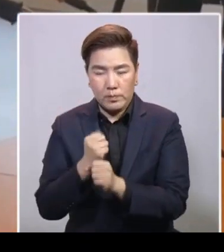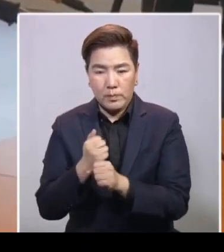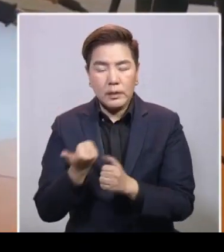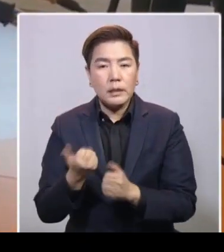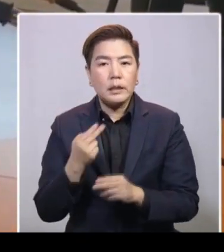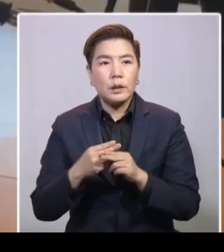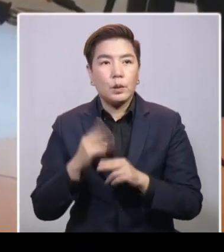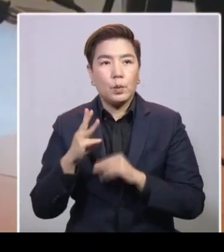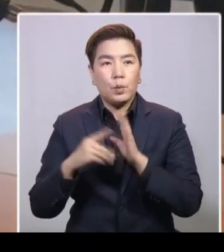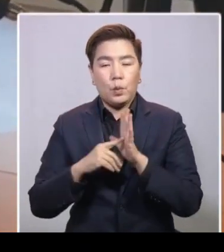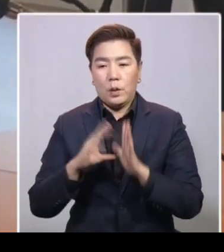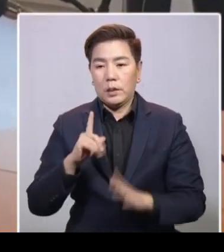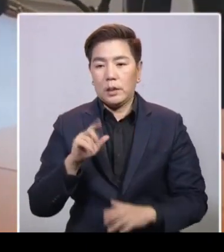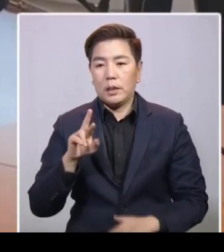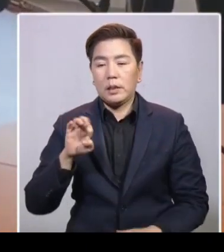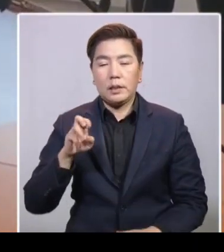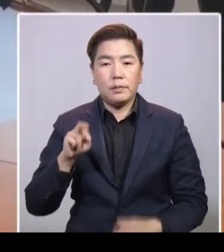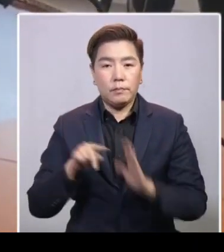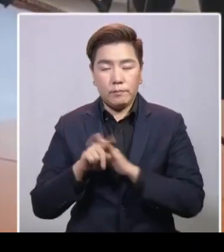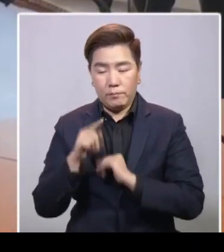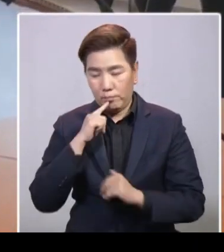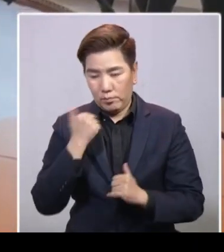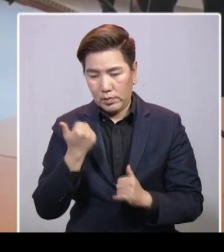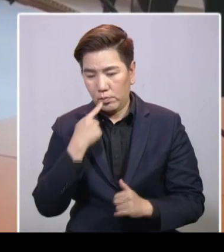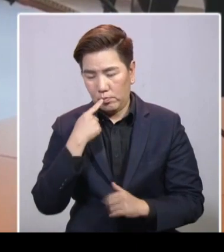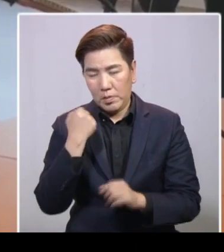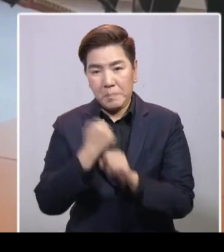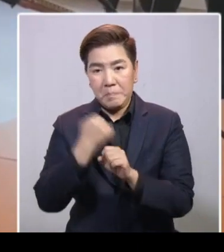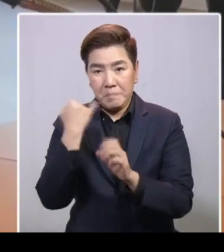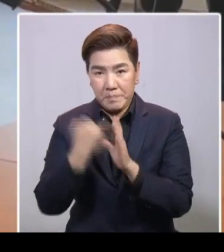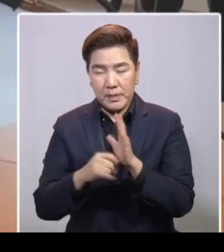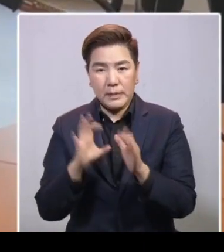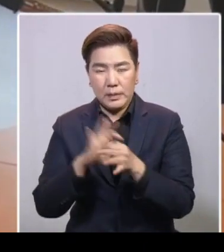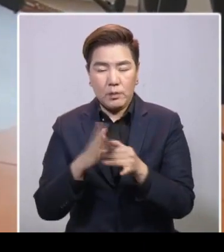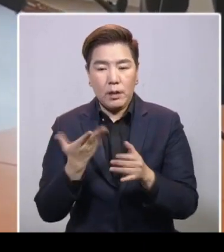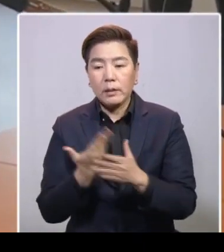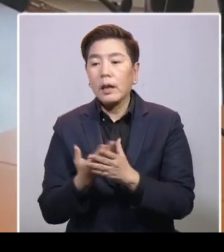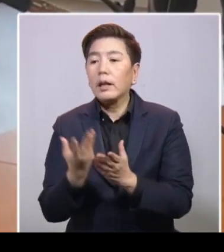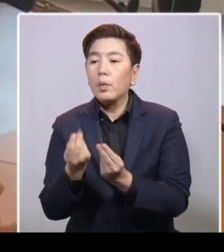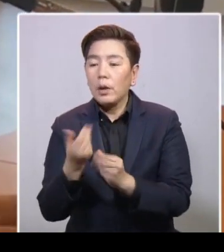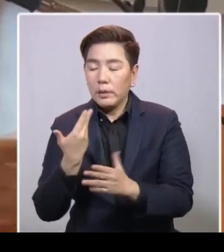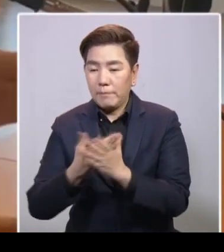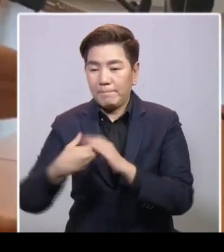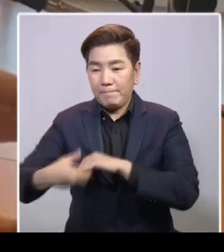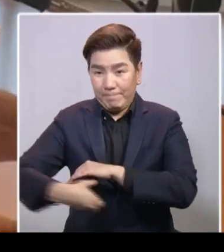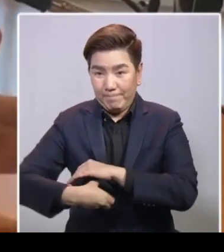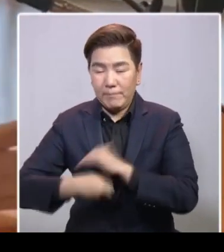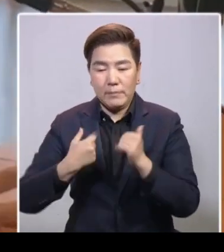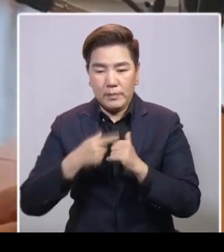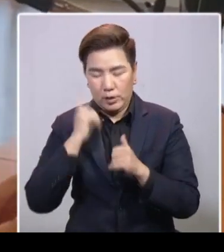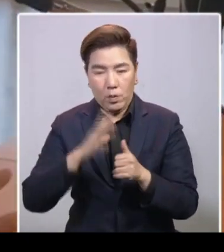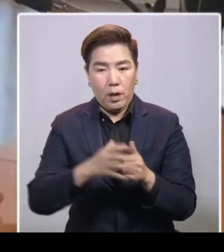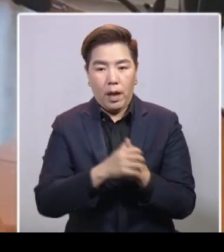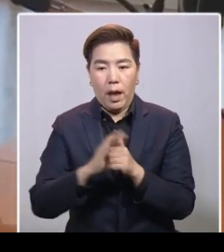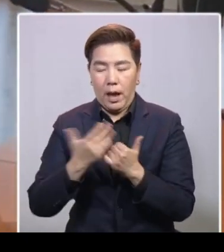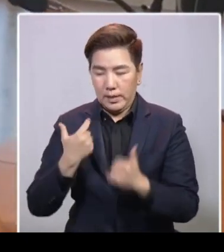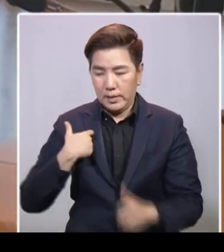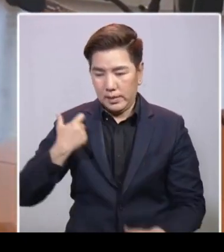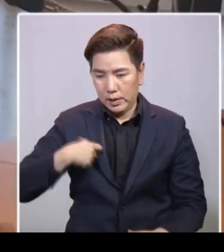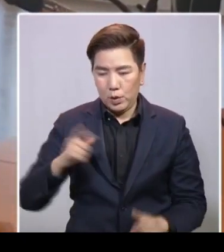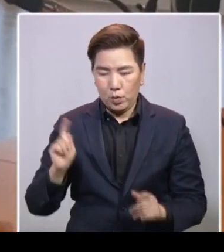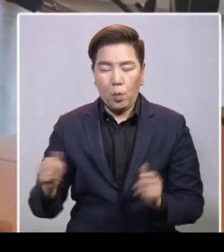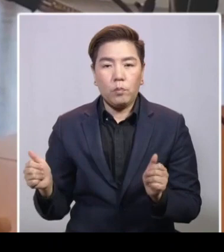ทางคุณวัชรินเนี่ยบอกก่อนการประชุมบอกว่าคดีนี้เข้าข่ายความผิดพ.ร.บอุ้มหายพนักงานอัยการต้องเข้าร่วมสอบสวนกับ